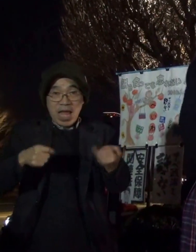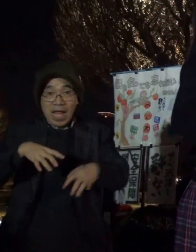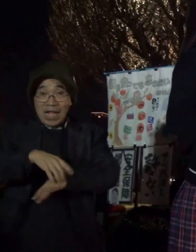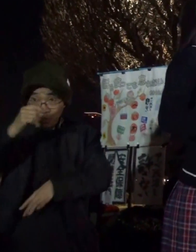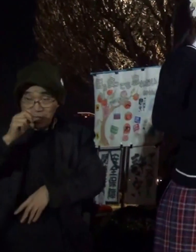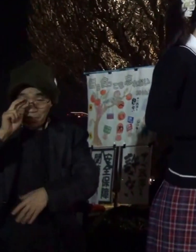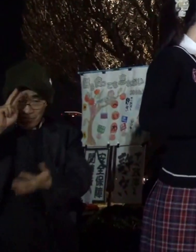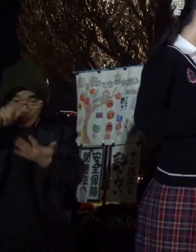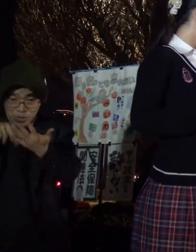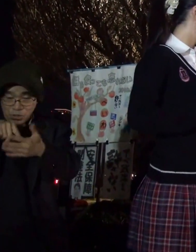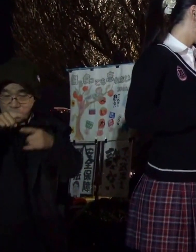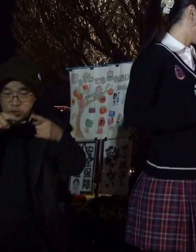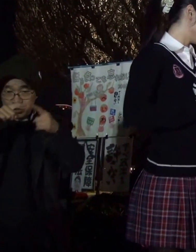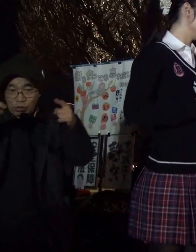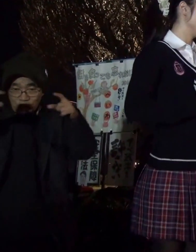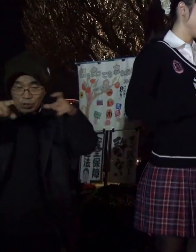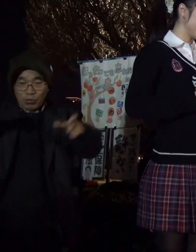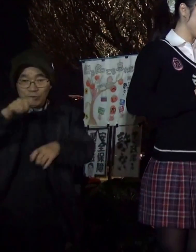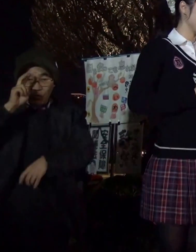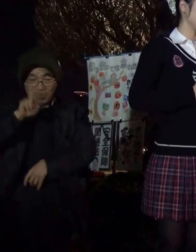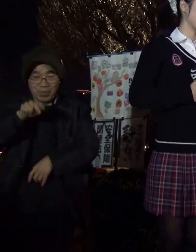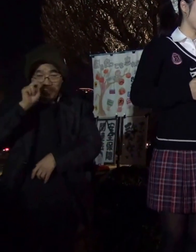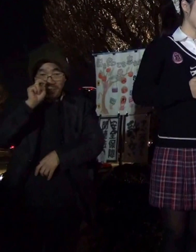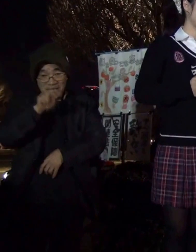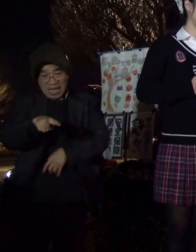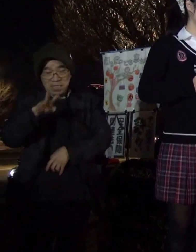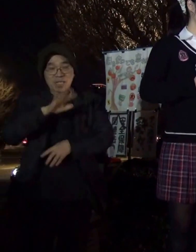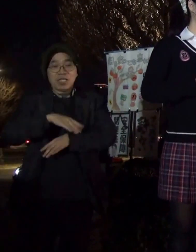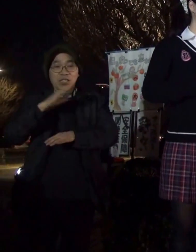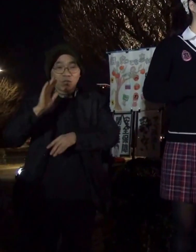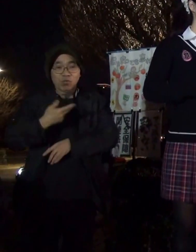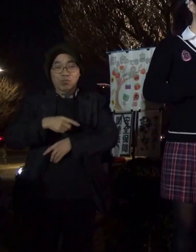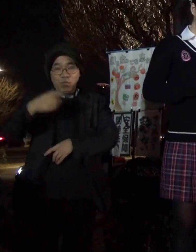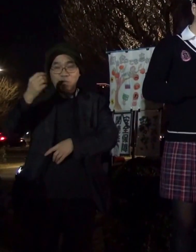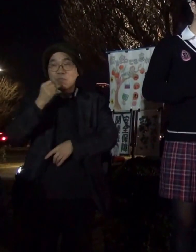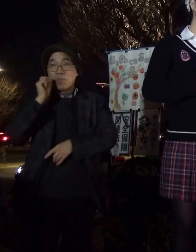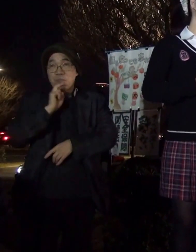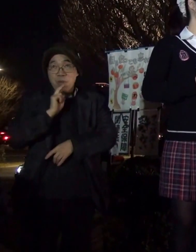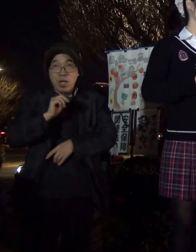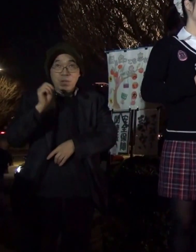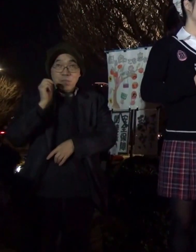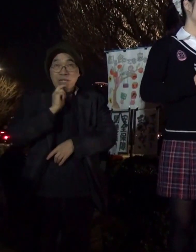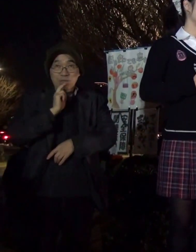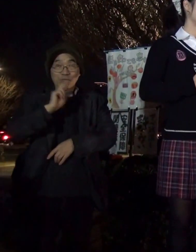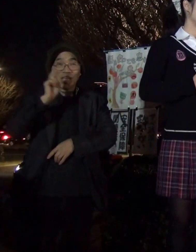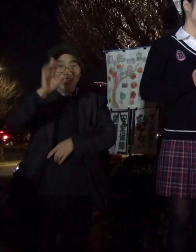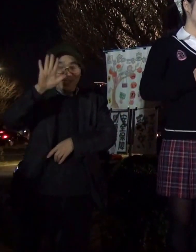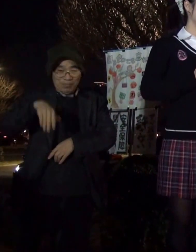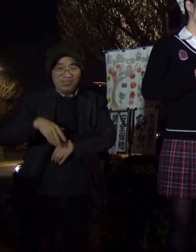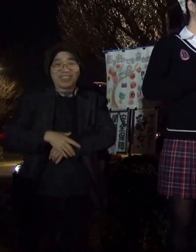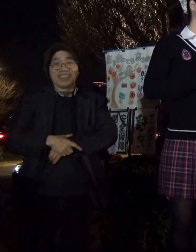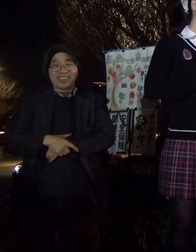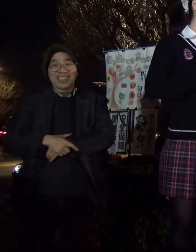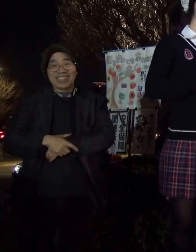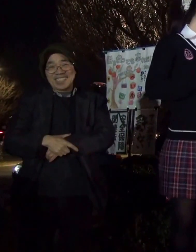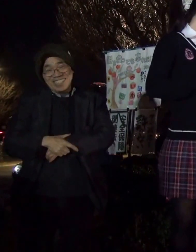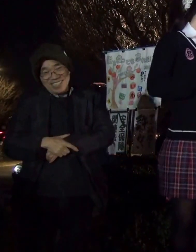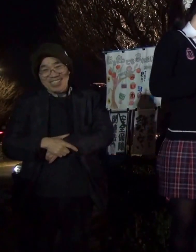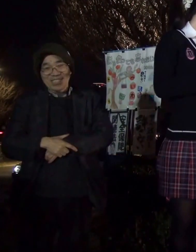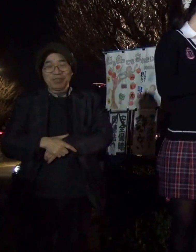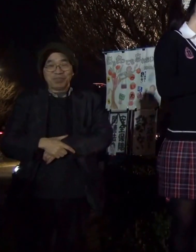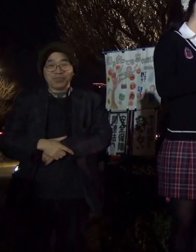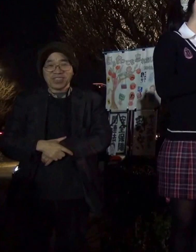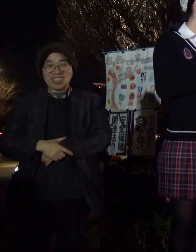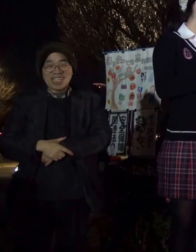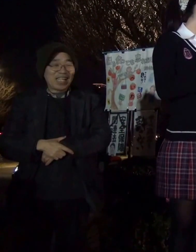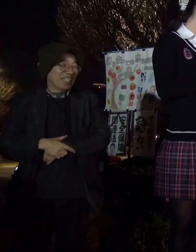っとこの曲知ってたんですかっていうくらいに、もうさっと歌ってくださって、もうさらに、うん、あ